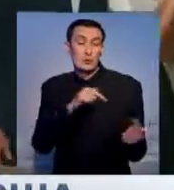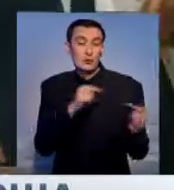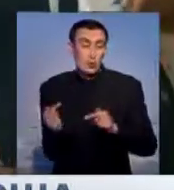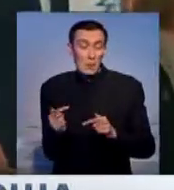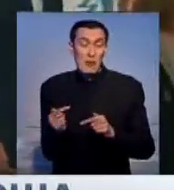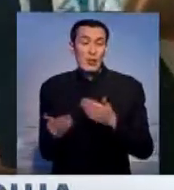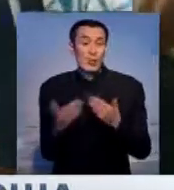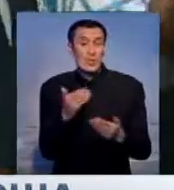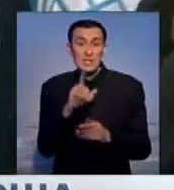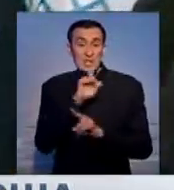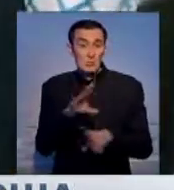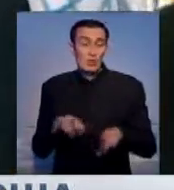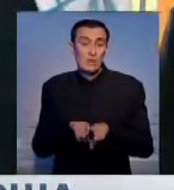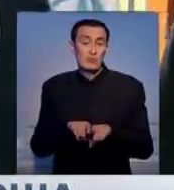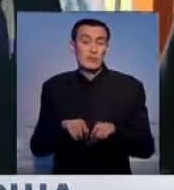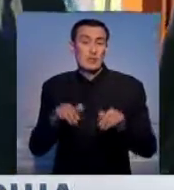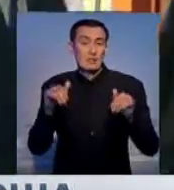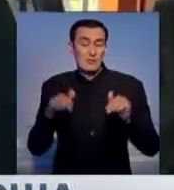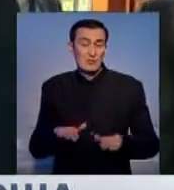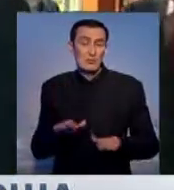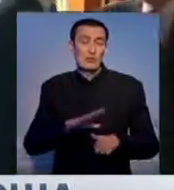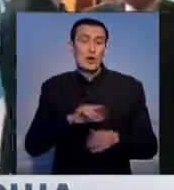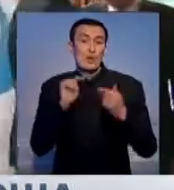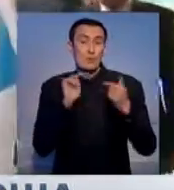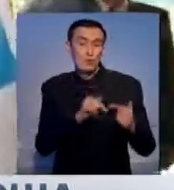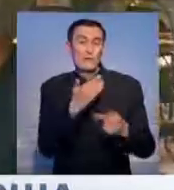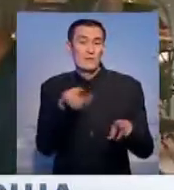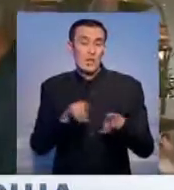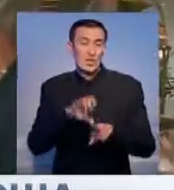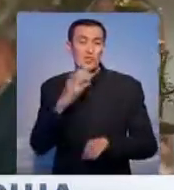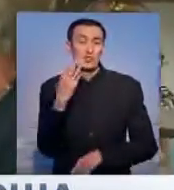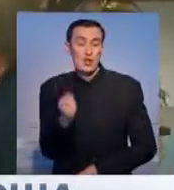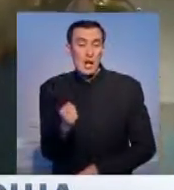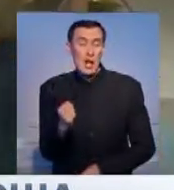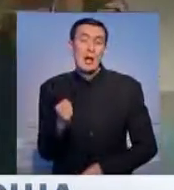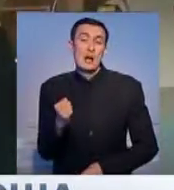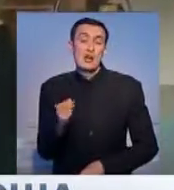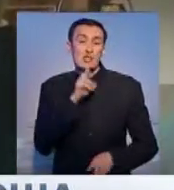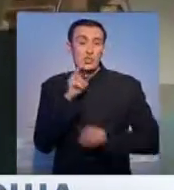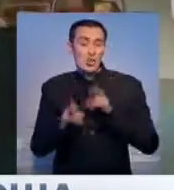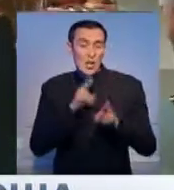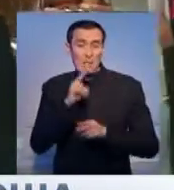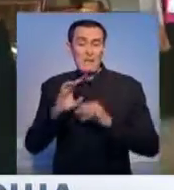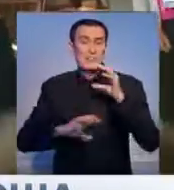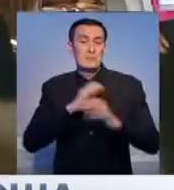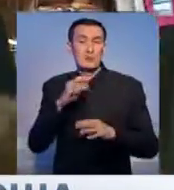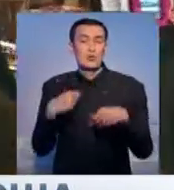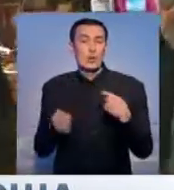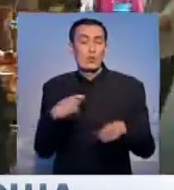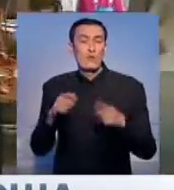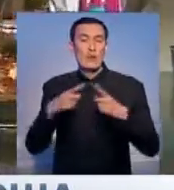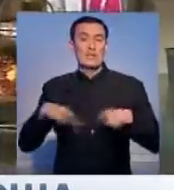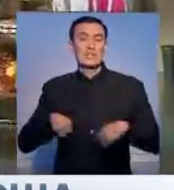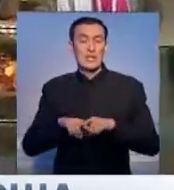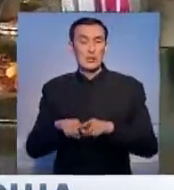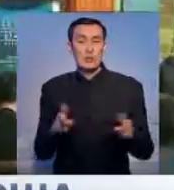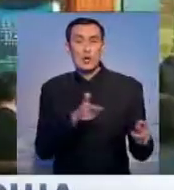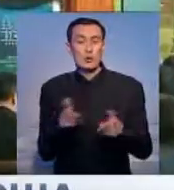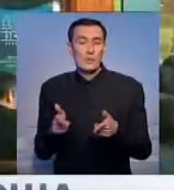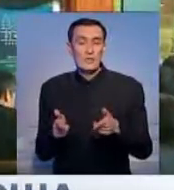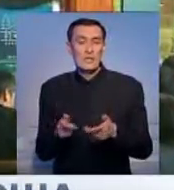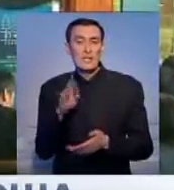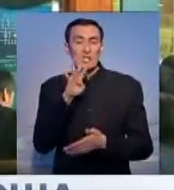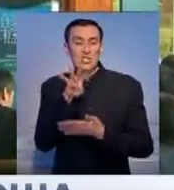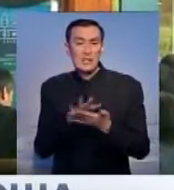противном случае они готовы принять соответствующие контрмеры. По официальной информации, жалобы во Всемирную торговую организацию готовятся